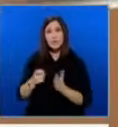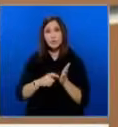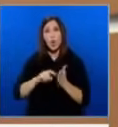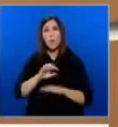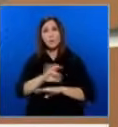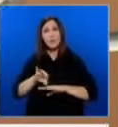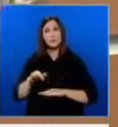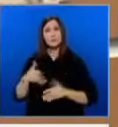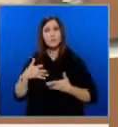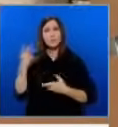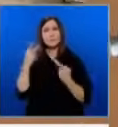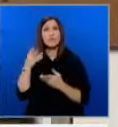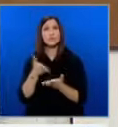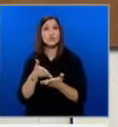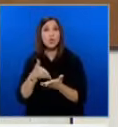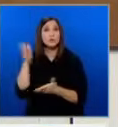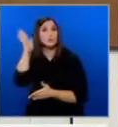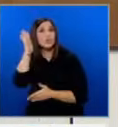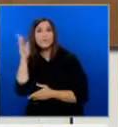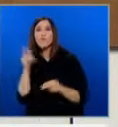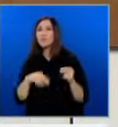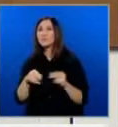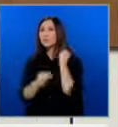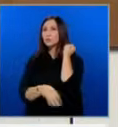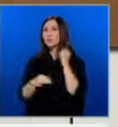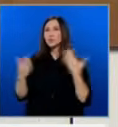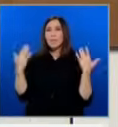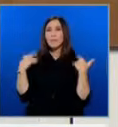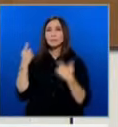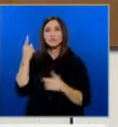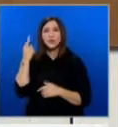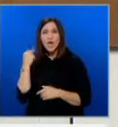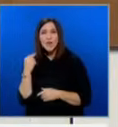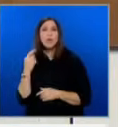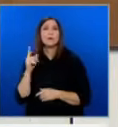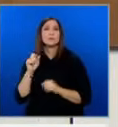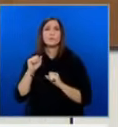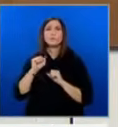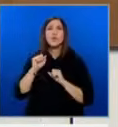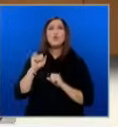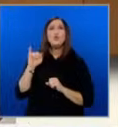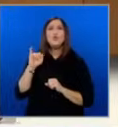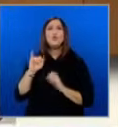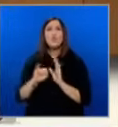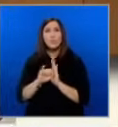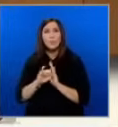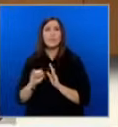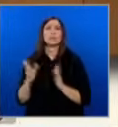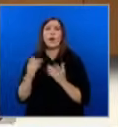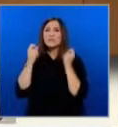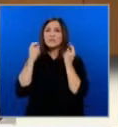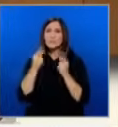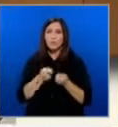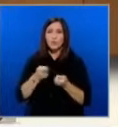да разбере защо е бил изслушан в комисията за историческия парк вчера, ютубър нашумял с провокативните си репортажи. Известен е с това, че